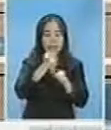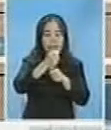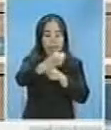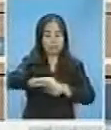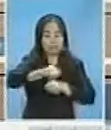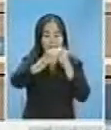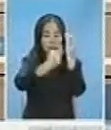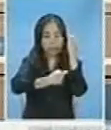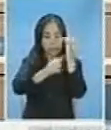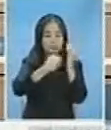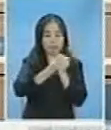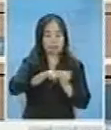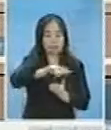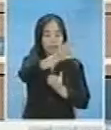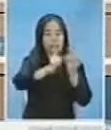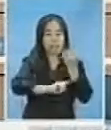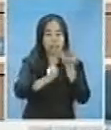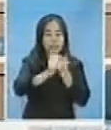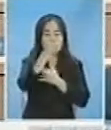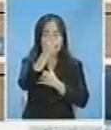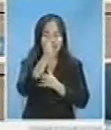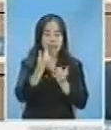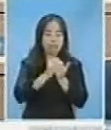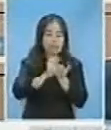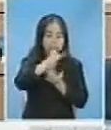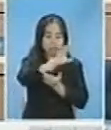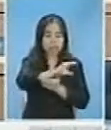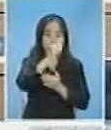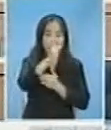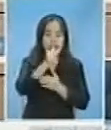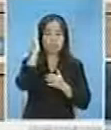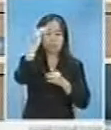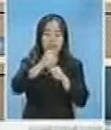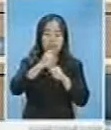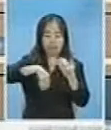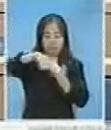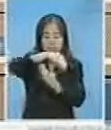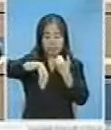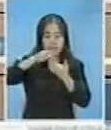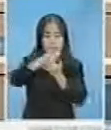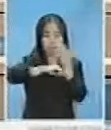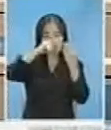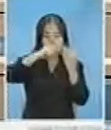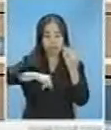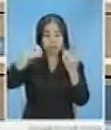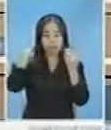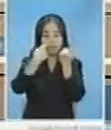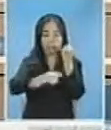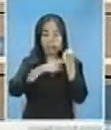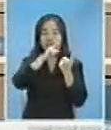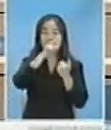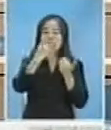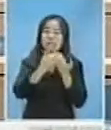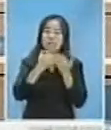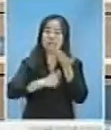างนะครับไปเพิ่มให้เขาเพิ่มทุนให้เขาเราจะได้มียางในประเทศไม่ต้องไปบอกว่ายางมีอยู่200,000ตันเลยไป